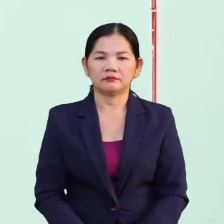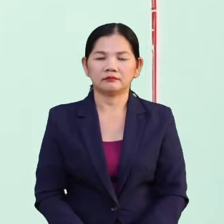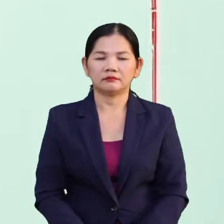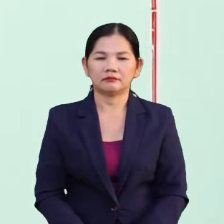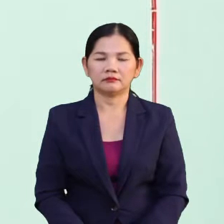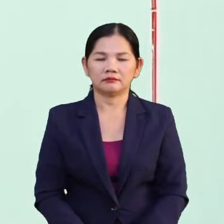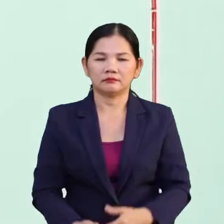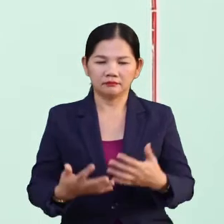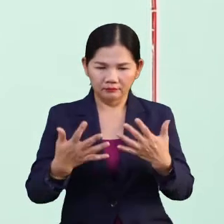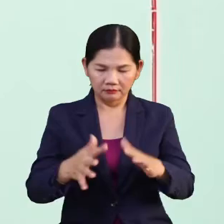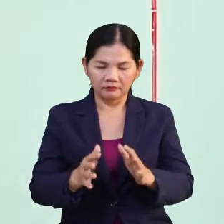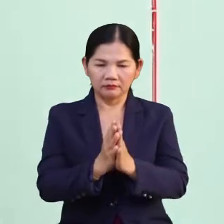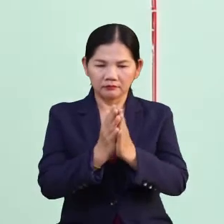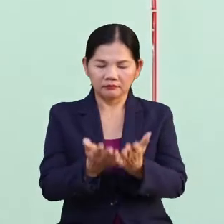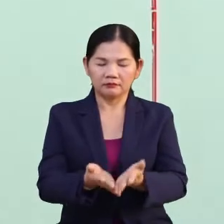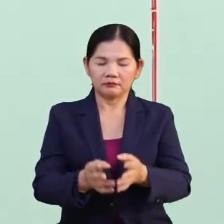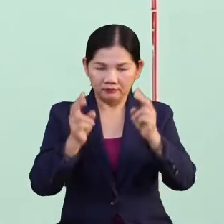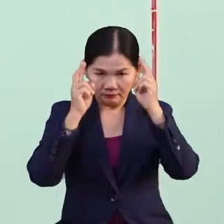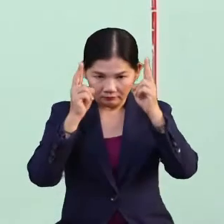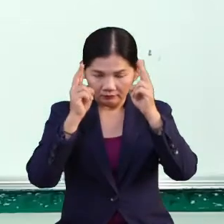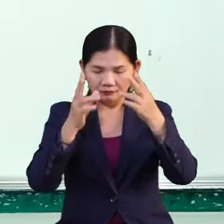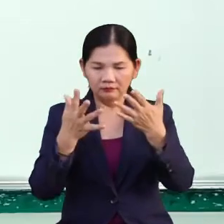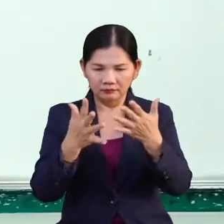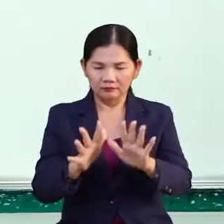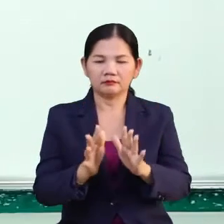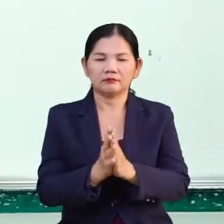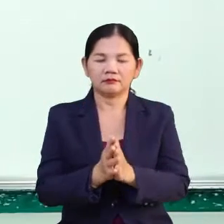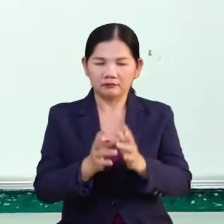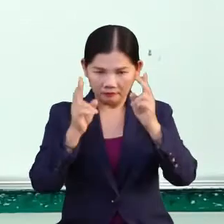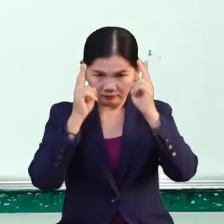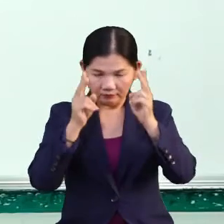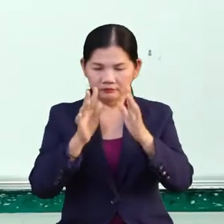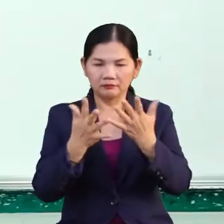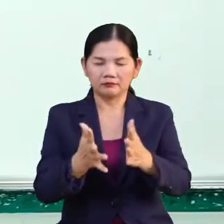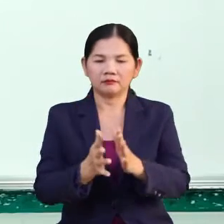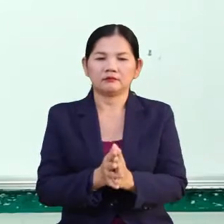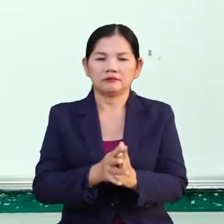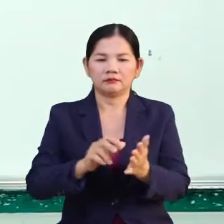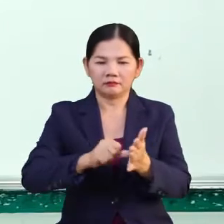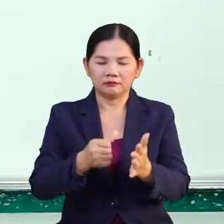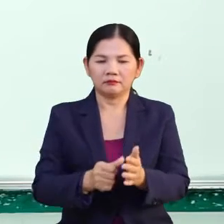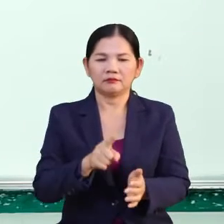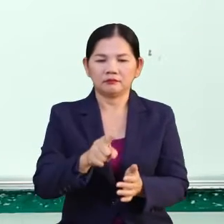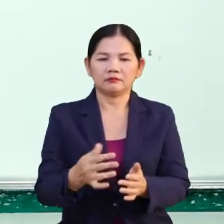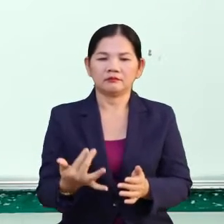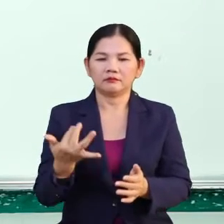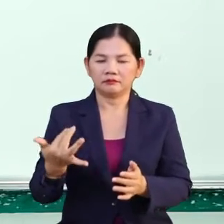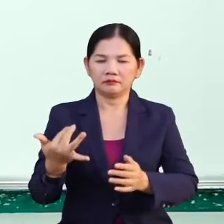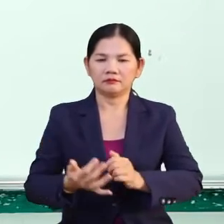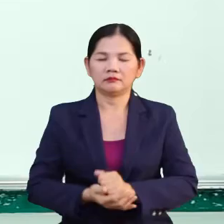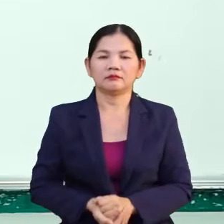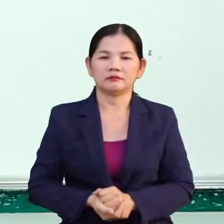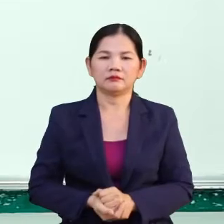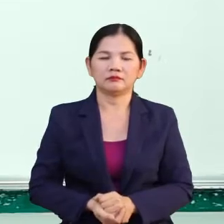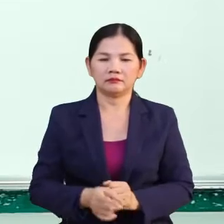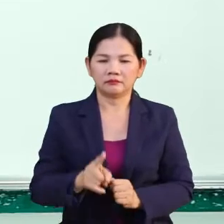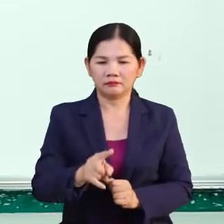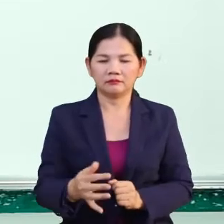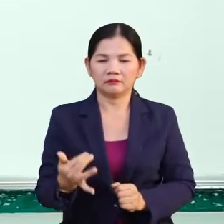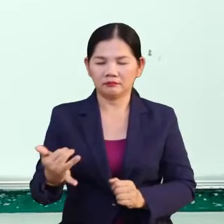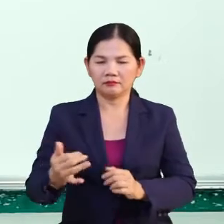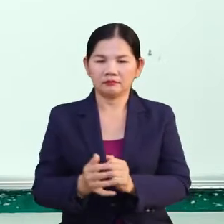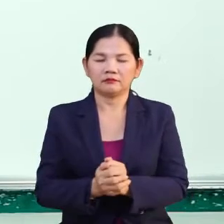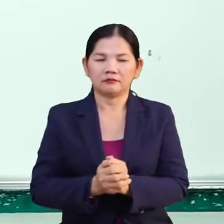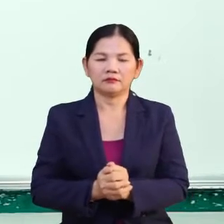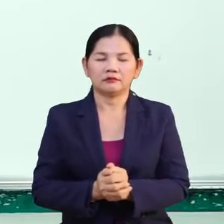តើឥឡូវកូនបើកសៀវភៅសិក្សាគោលទាំងអស់គ្នាណាសិក្សាគោលរបស់យើងគឺទំព័រទី17ចាទំព័រទី17កូនមើល